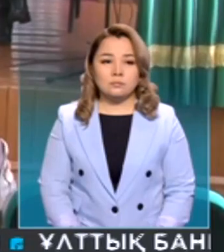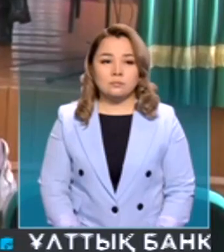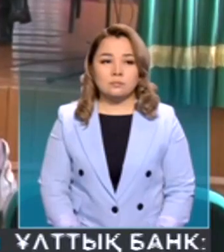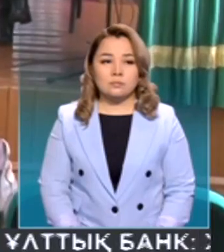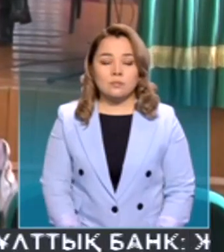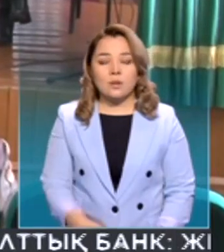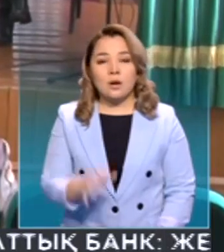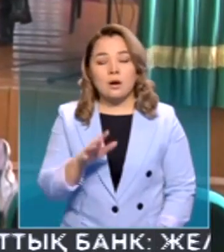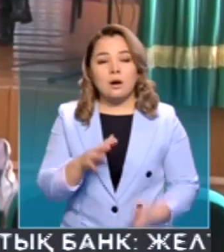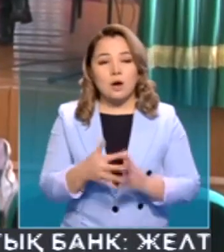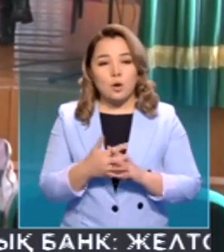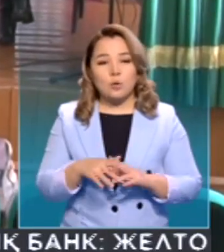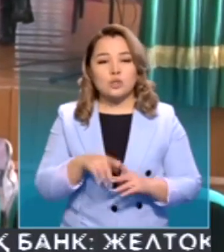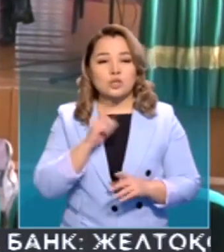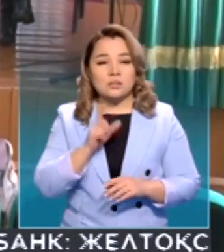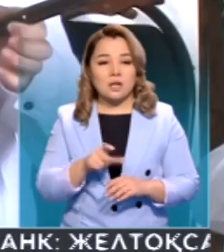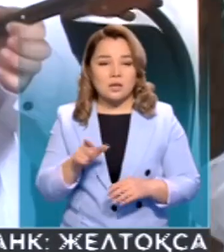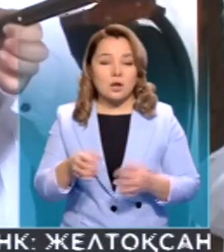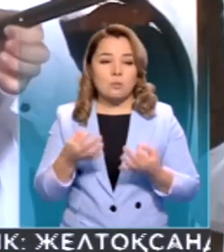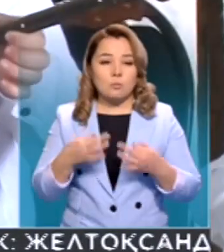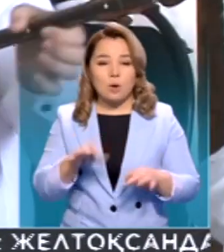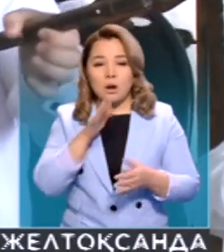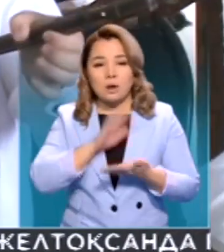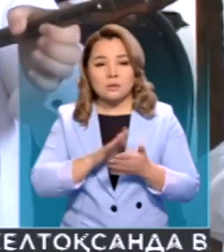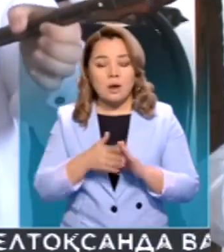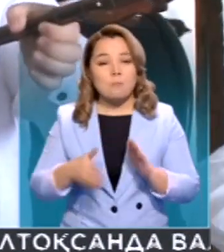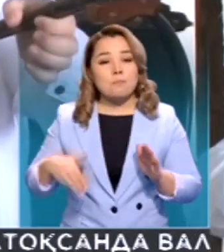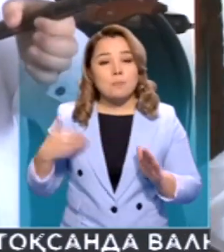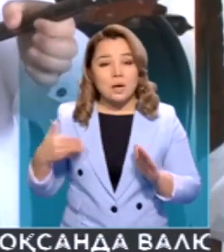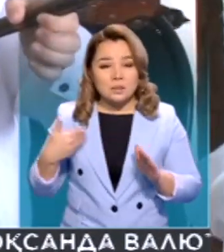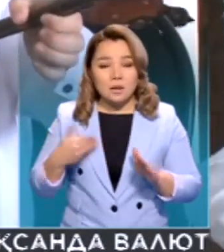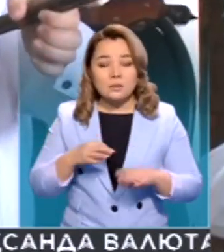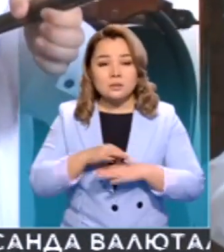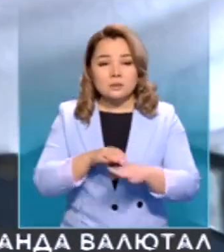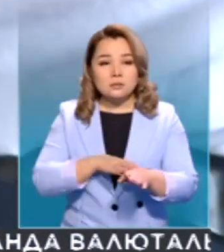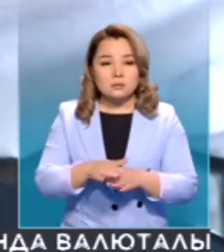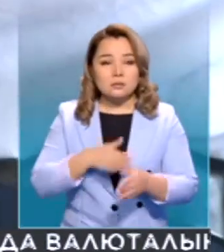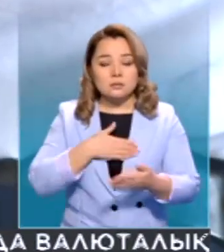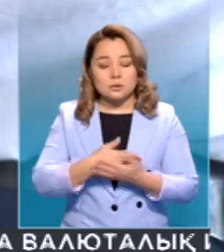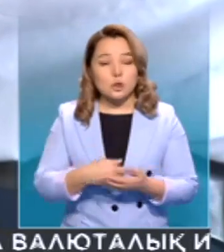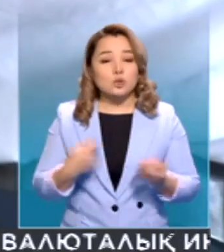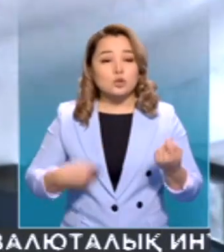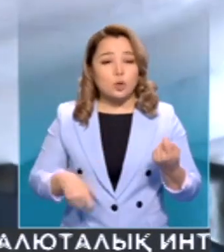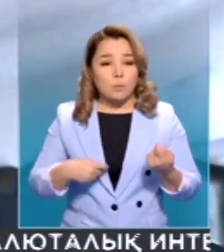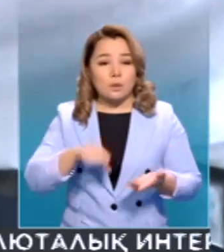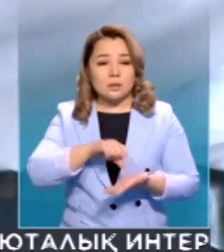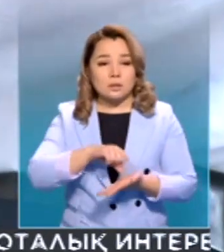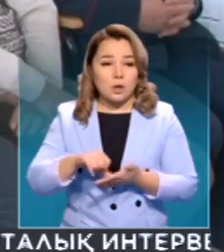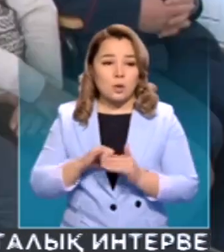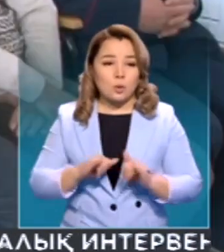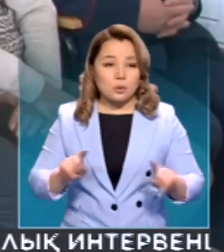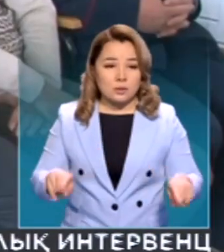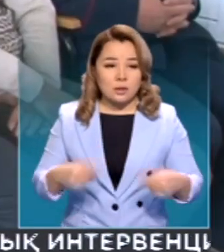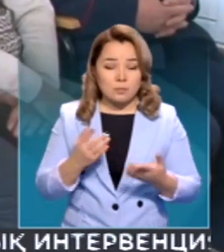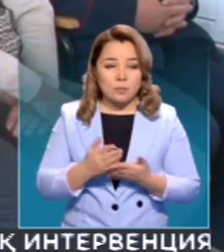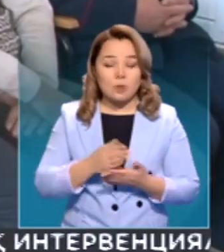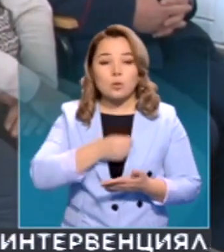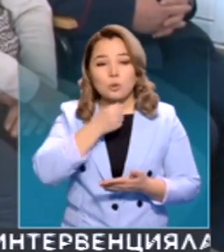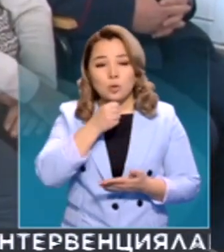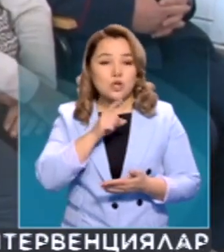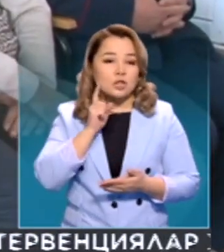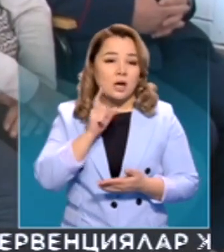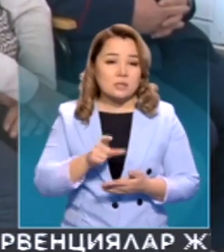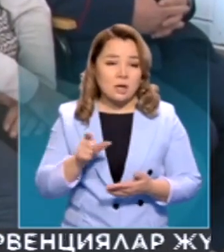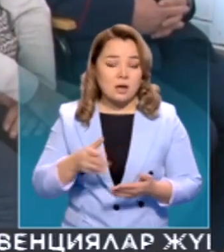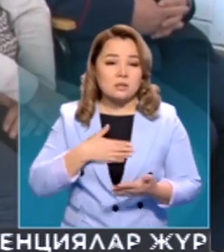Есесіне ауыл жастары бос уақытын пайдалы іске жұмсайды. Көбі өнерге құмартып өсіп келеді. Домбыра үйірмесіне келетіндер көбейген. Үлкендер де жастардың